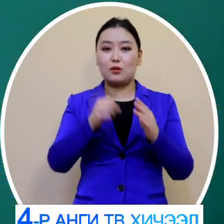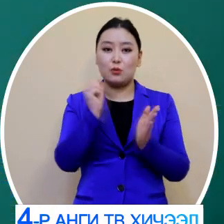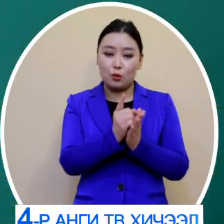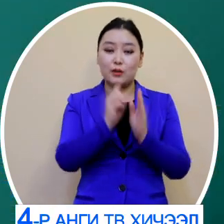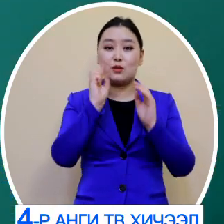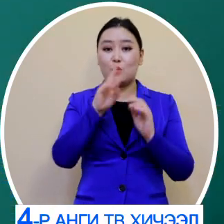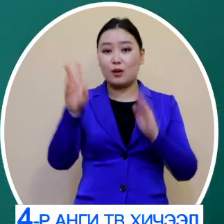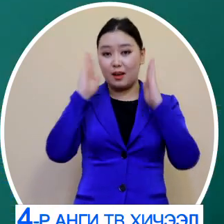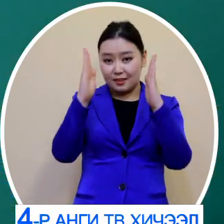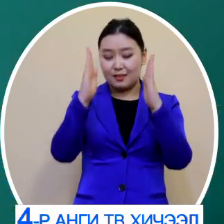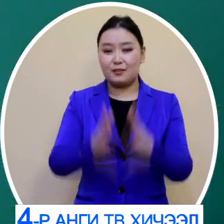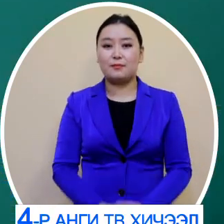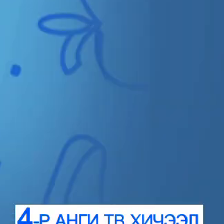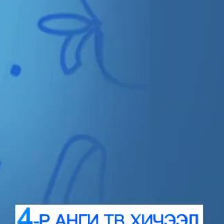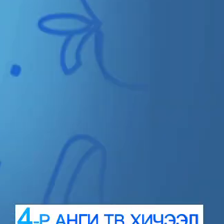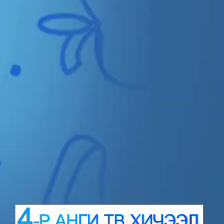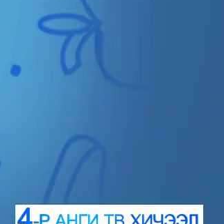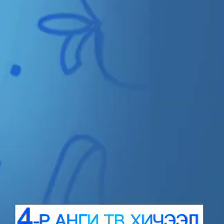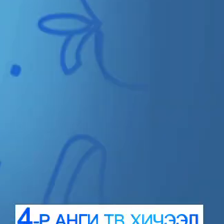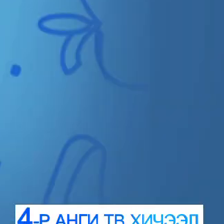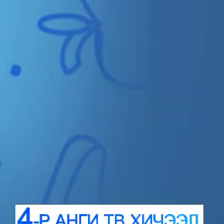шүлснийхээ ялгарлыг сайжруулах нь чухал юм аа.